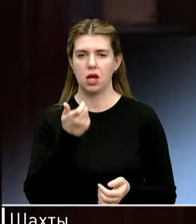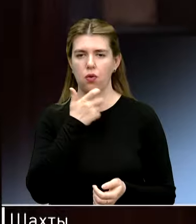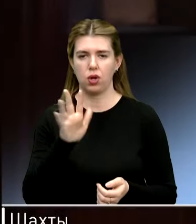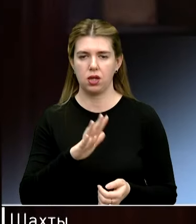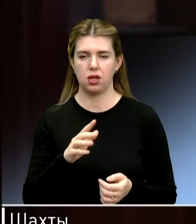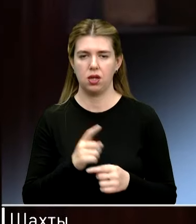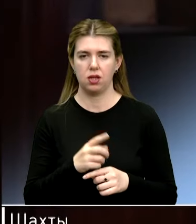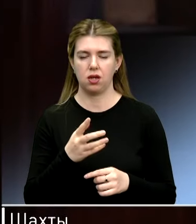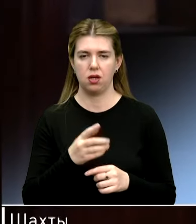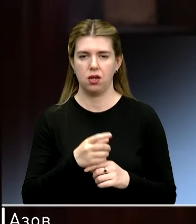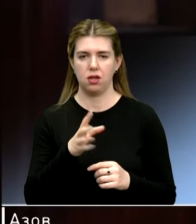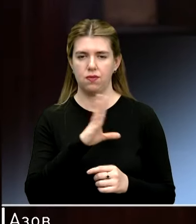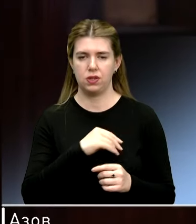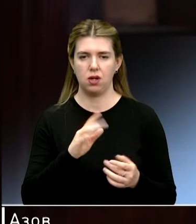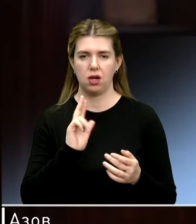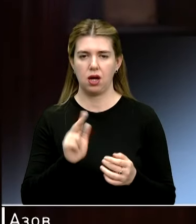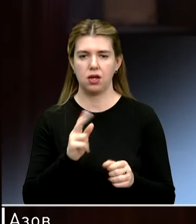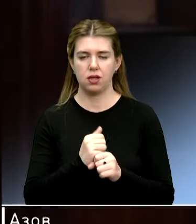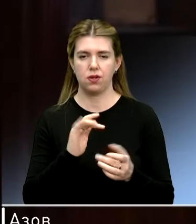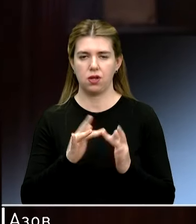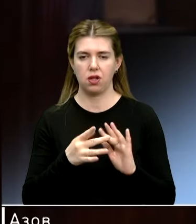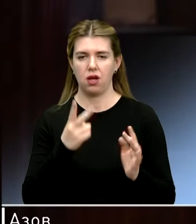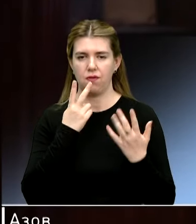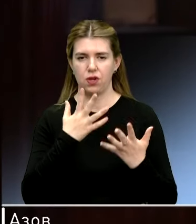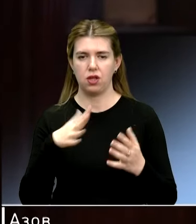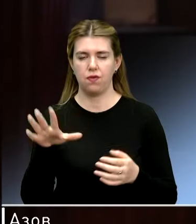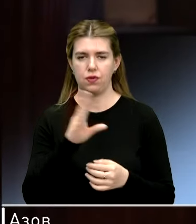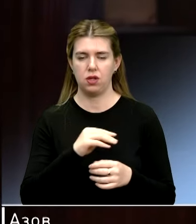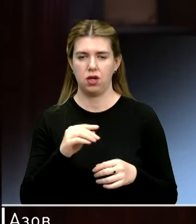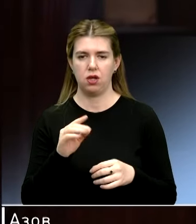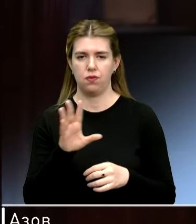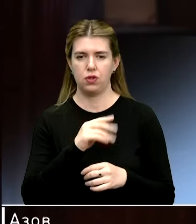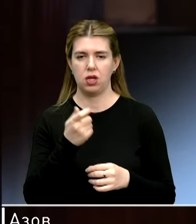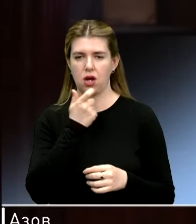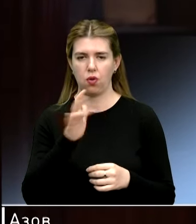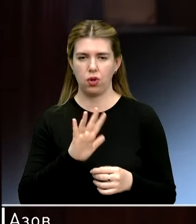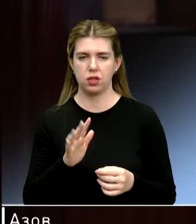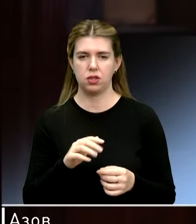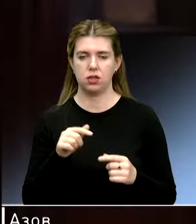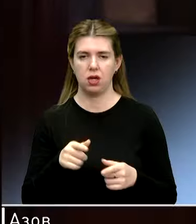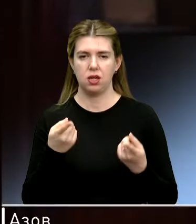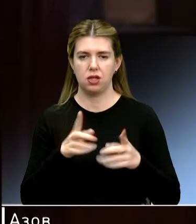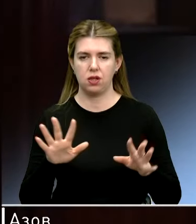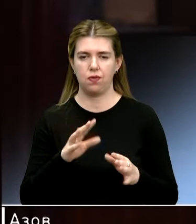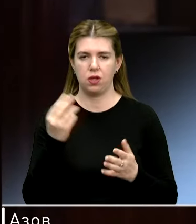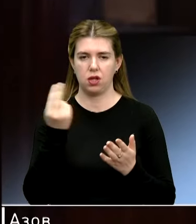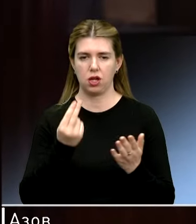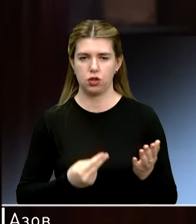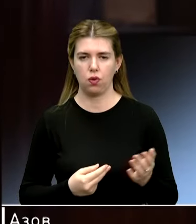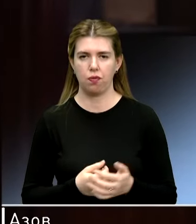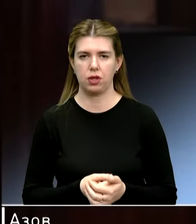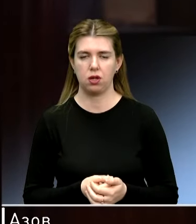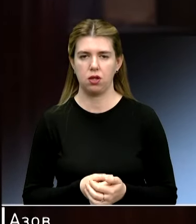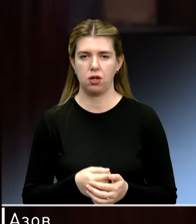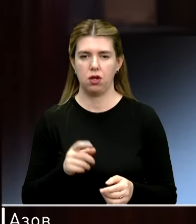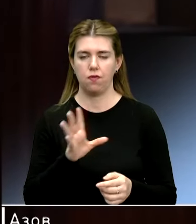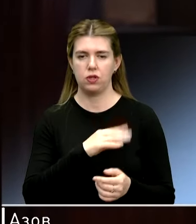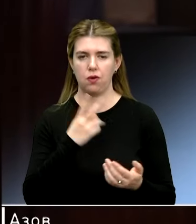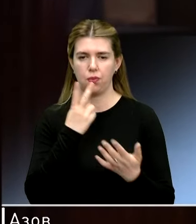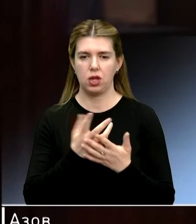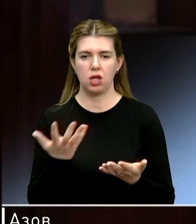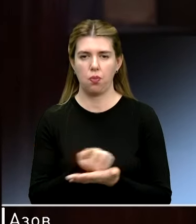неаккуратно, неопрятно, как это делает нейросеть, и видны вот эти шероховатости, ощущение, что это нереальный объект, фокус